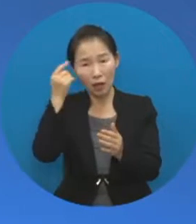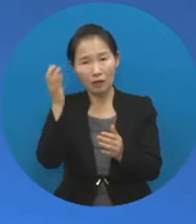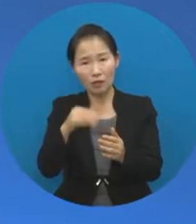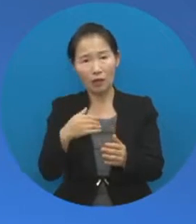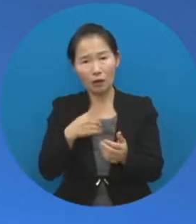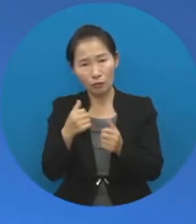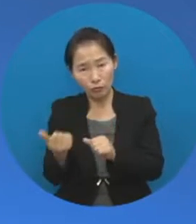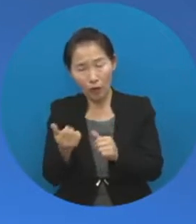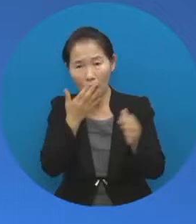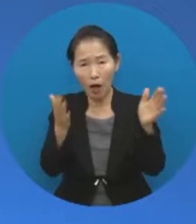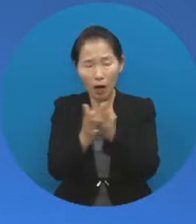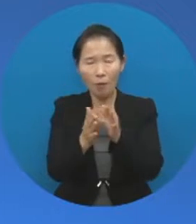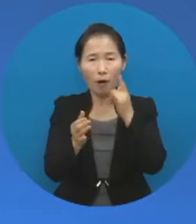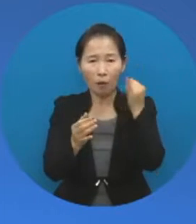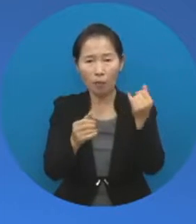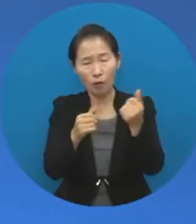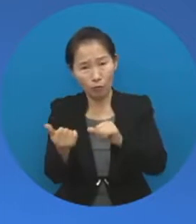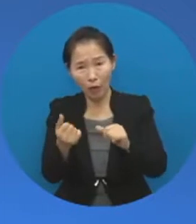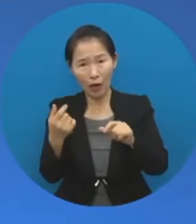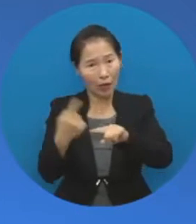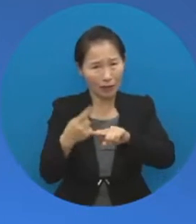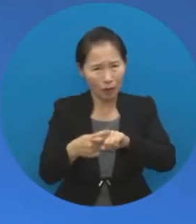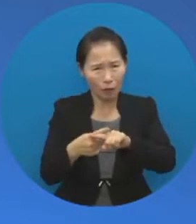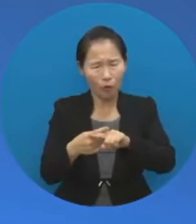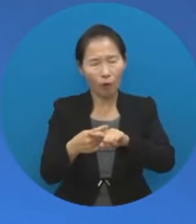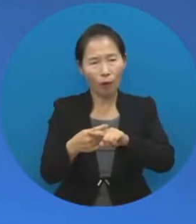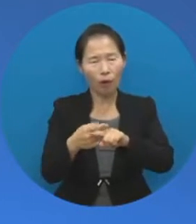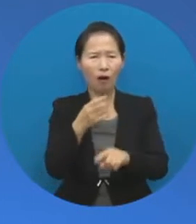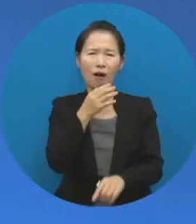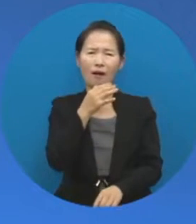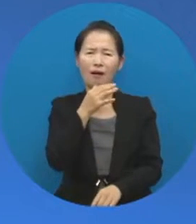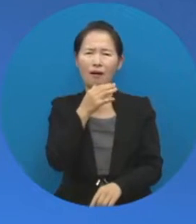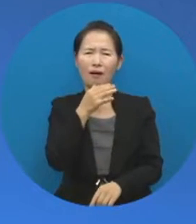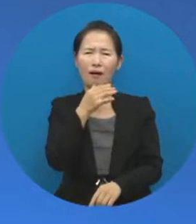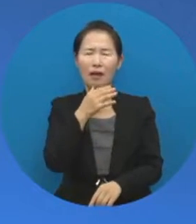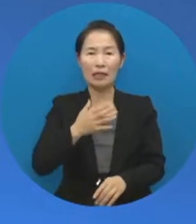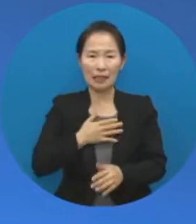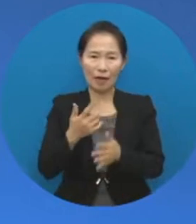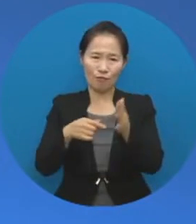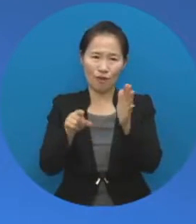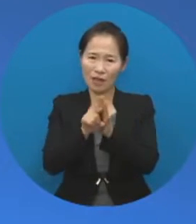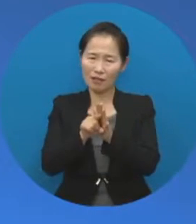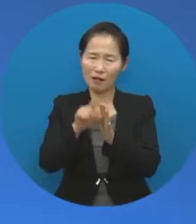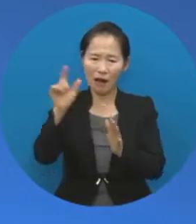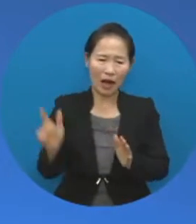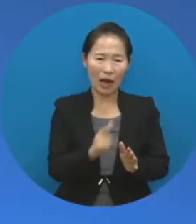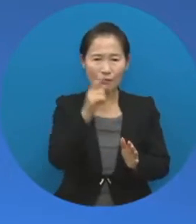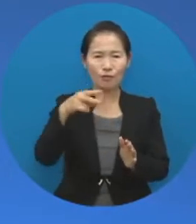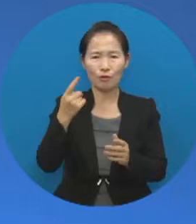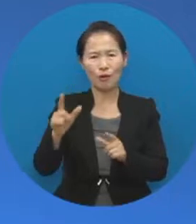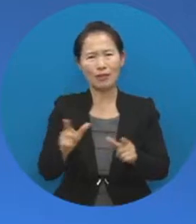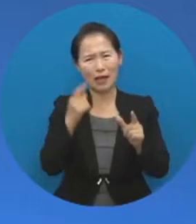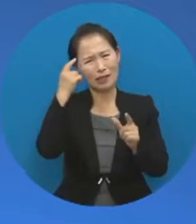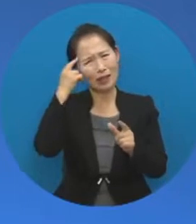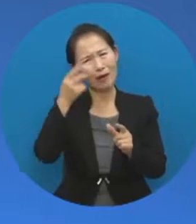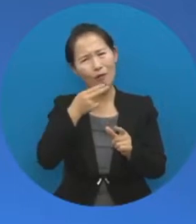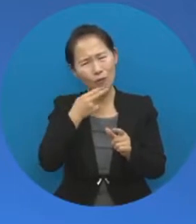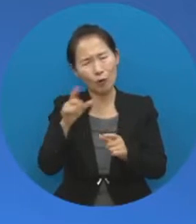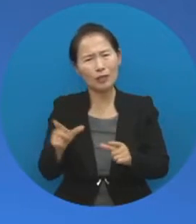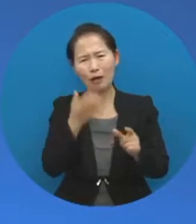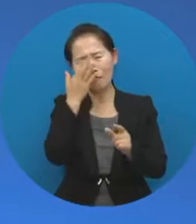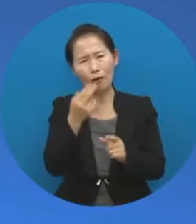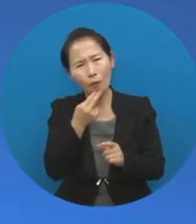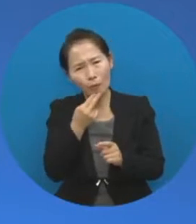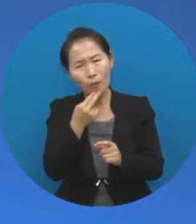죽음이라는 그 깨달음이 오면서 나를 위해서는 단 하루도 살고 싶지 않고 살 수가 없지만